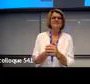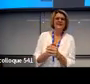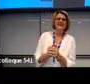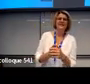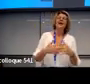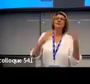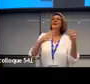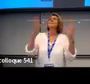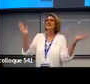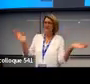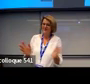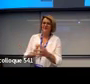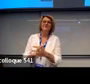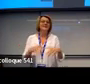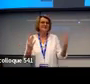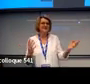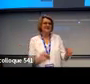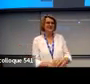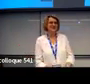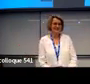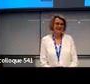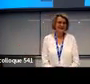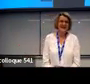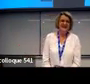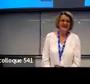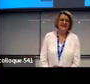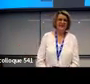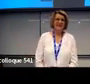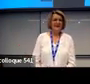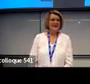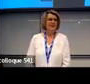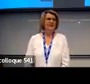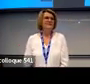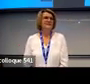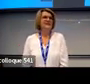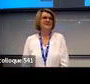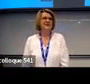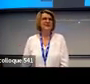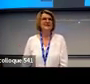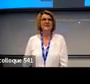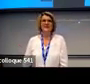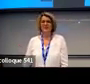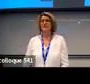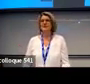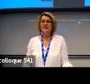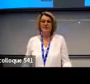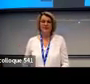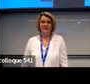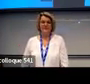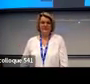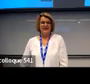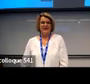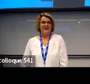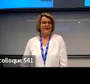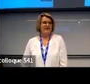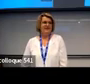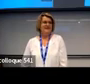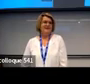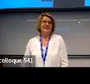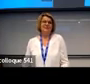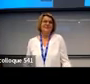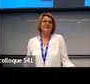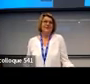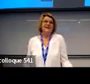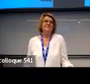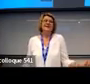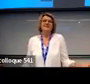Wikitédia à moi et à mes étudiants, à nos étudiants de la télé. Donc, Wikipédia est vraiment une inspiration puisque